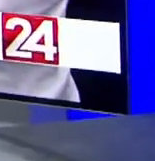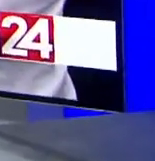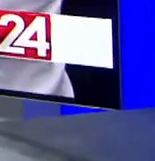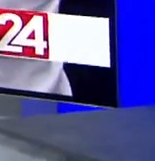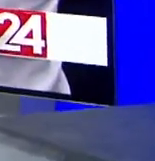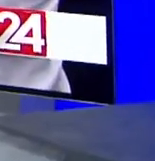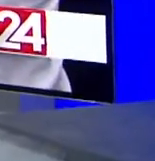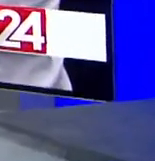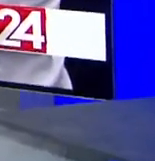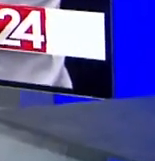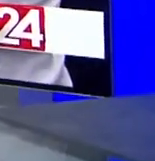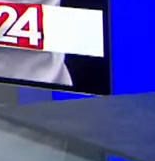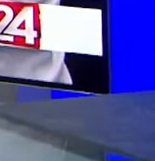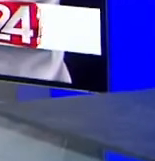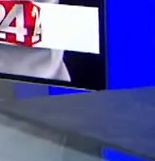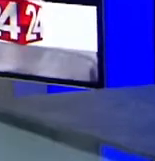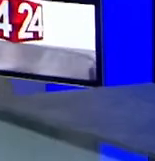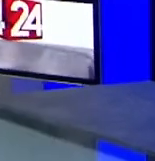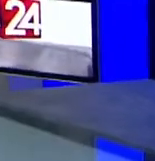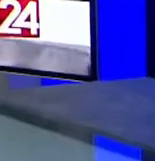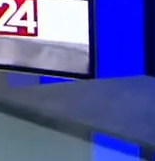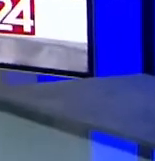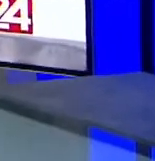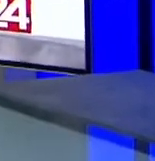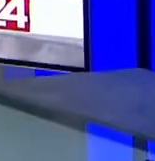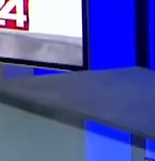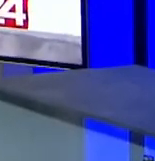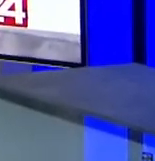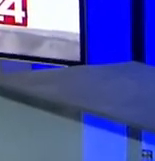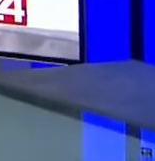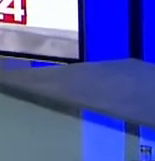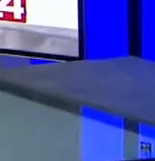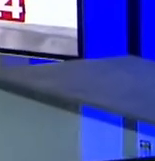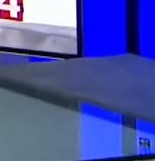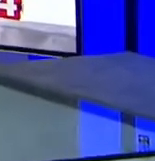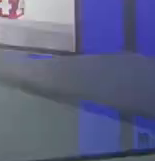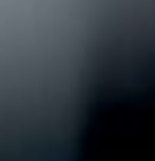Abangan ang detalye sa non-stop na pagtutok dito sa 24 Horas.